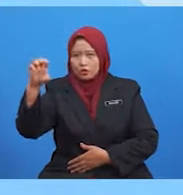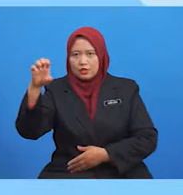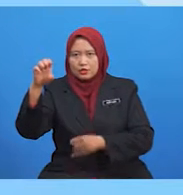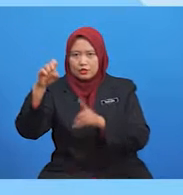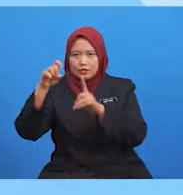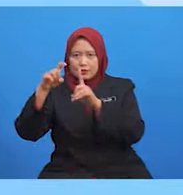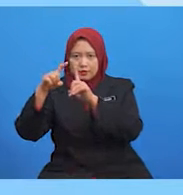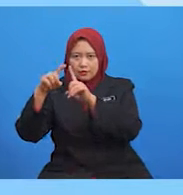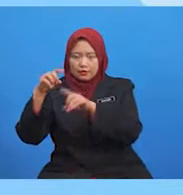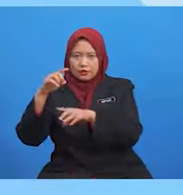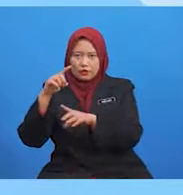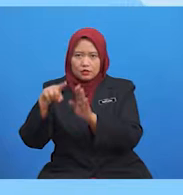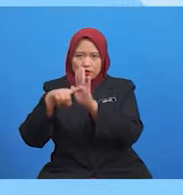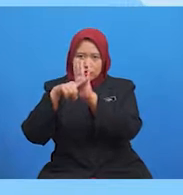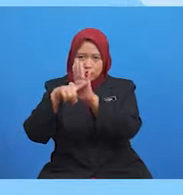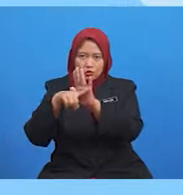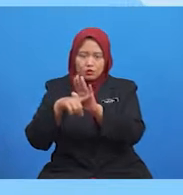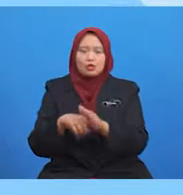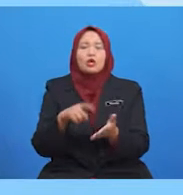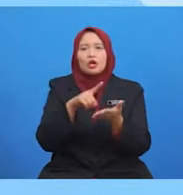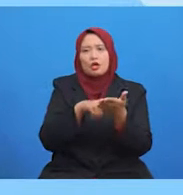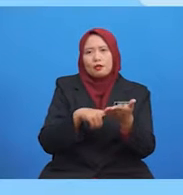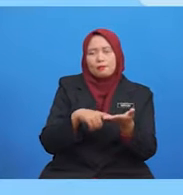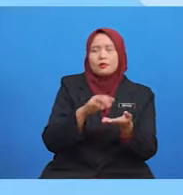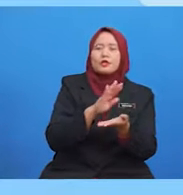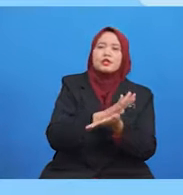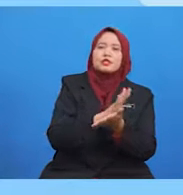satu elektron, maka apa yang berlaku?